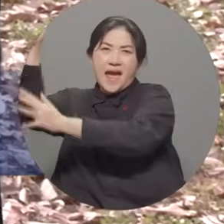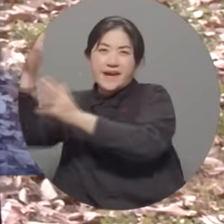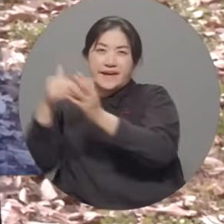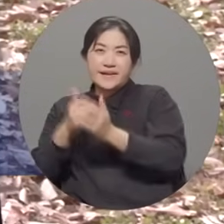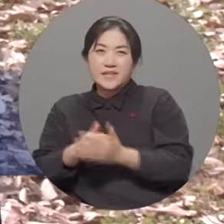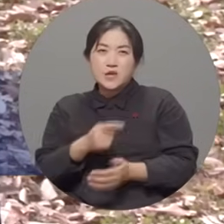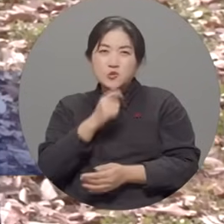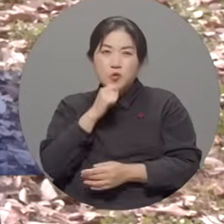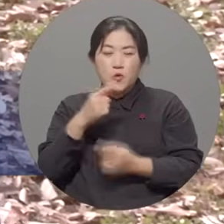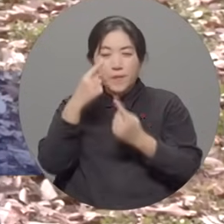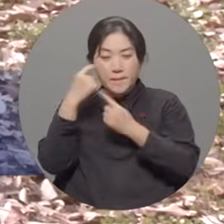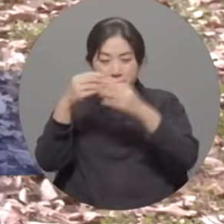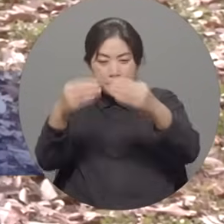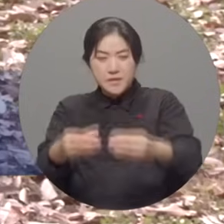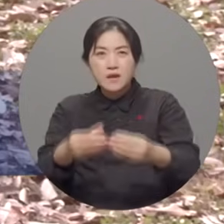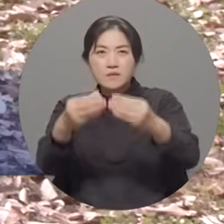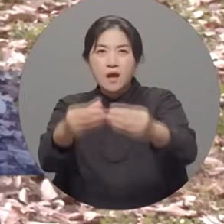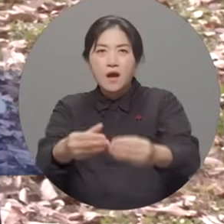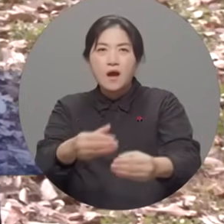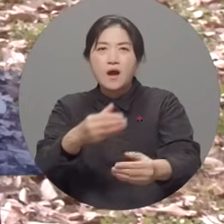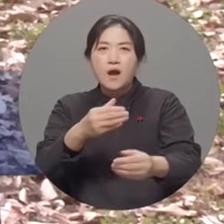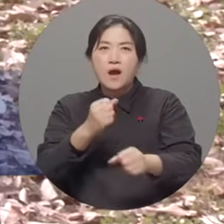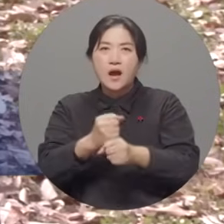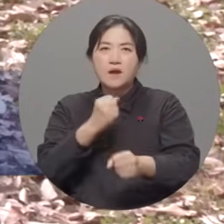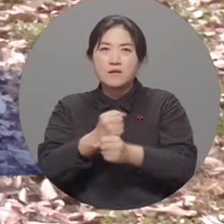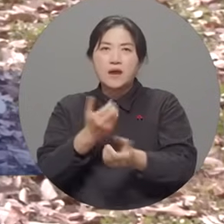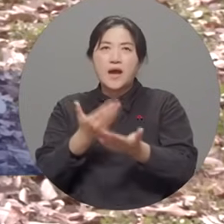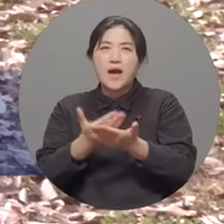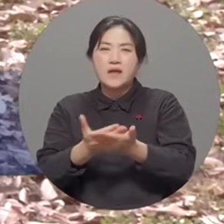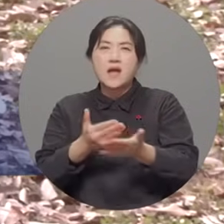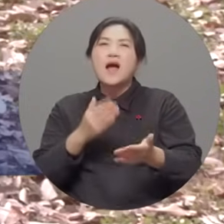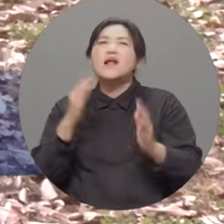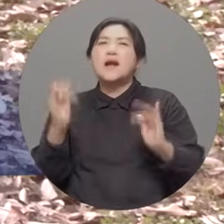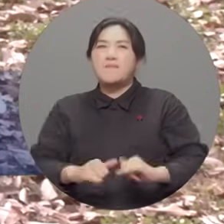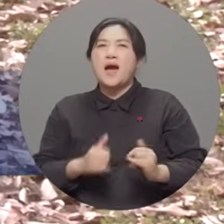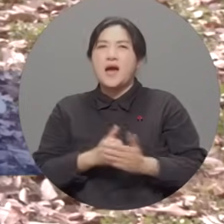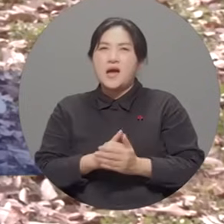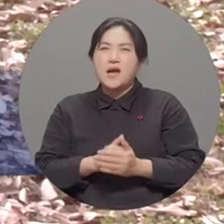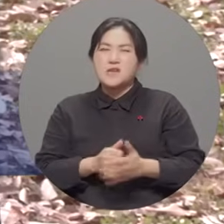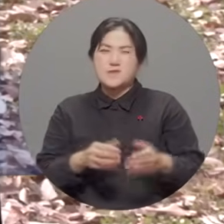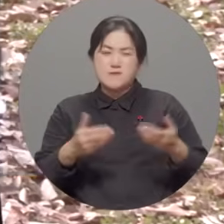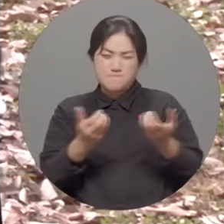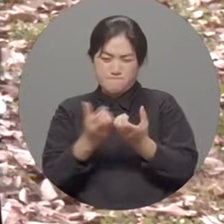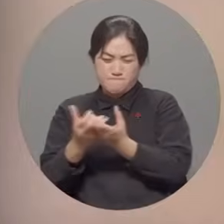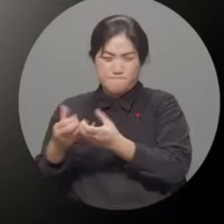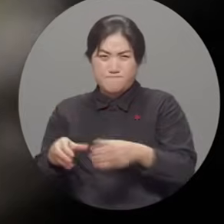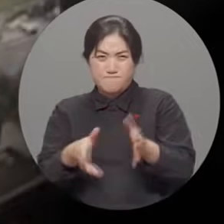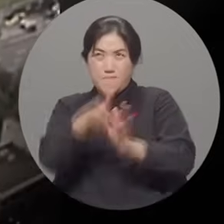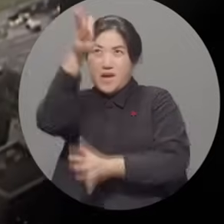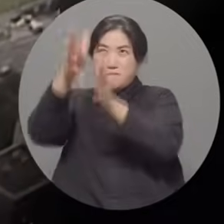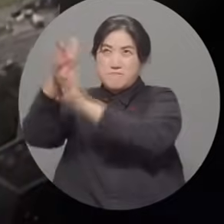뭐 조그마한 비례도 하나 갖다가 우리가 설치하거나 해달랄까 봐.